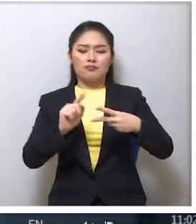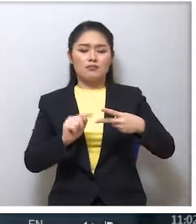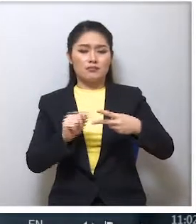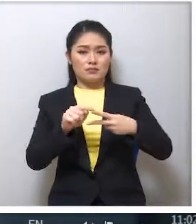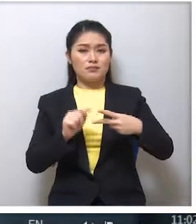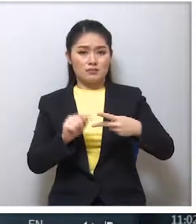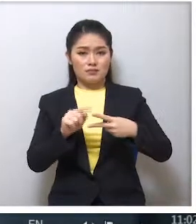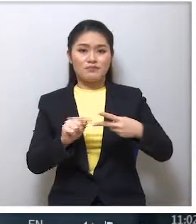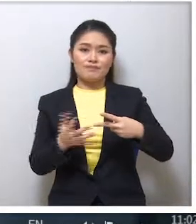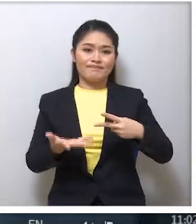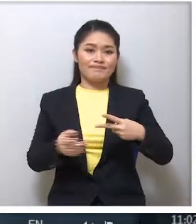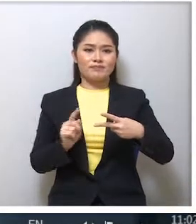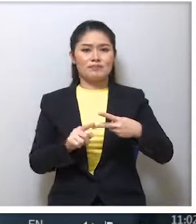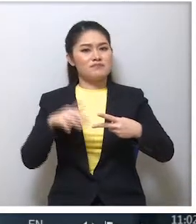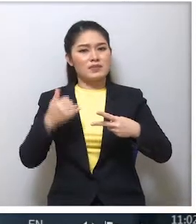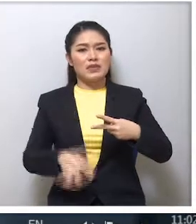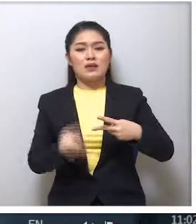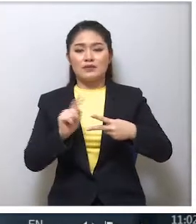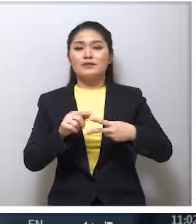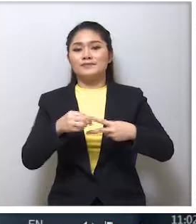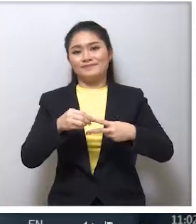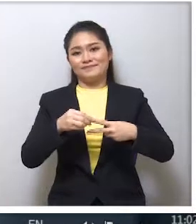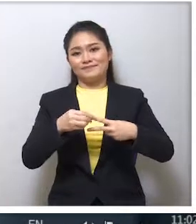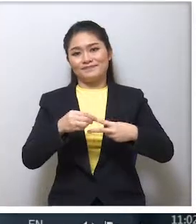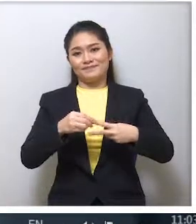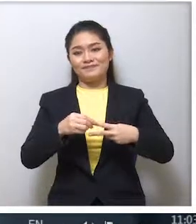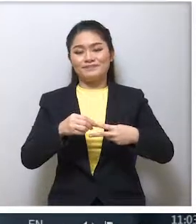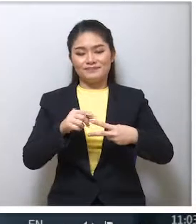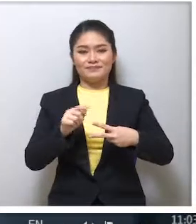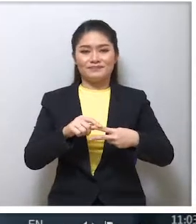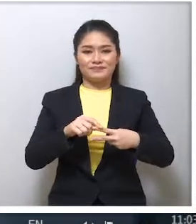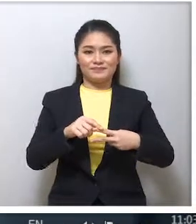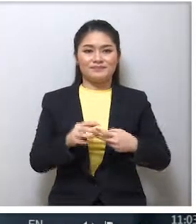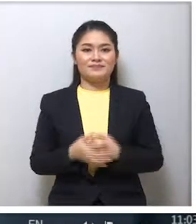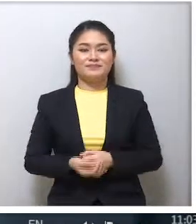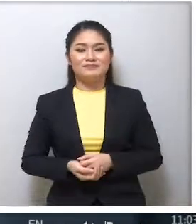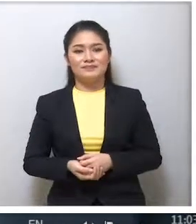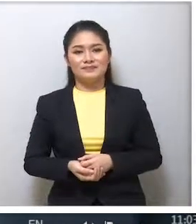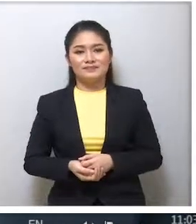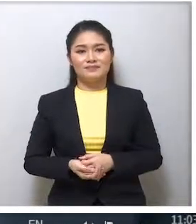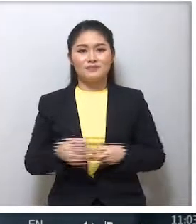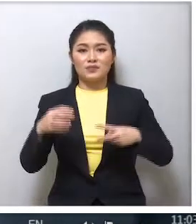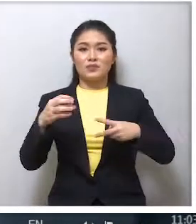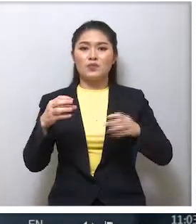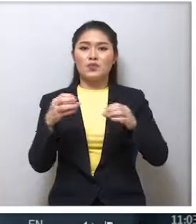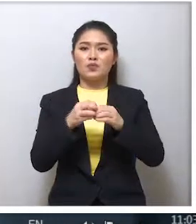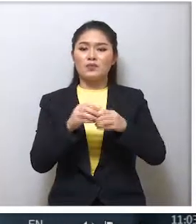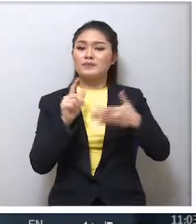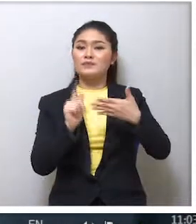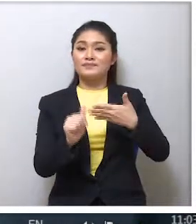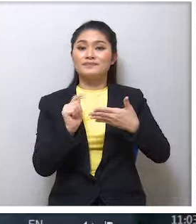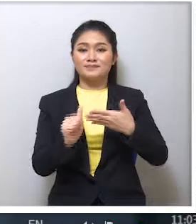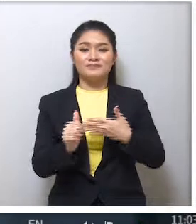พวกไฟล์ทักก้าไม่ได้นะครับเราก็มาเลือกเป็น PNG ก็ได้นะครับเป็นกลุ่มไฟล์โปร่งใสนะฮะ